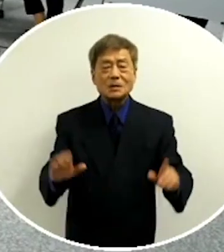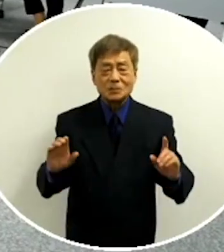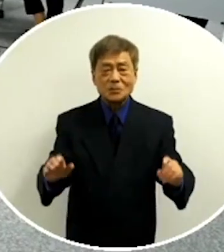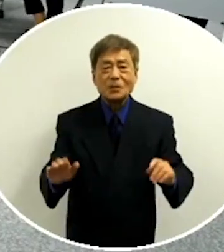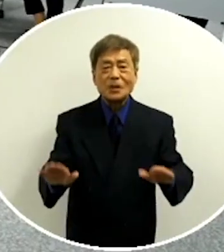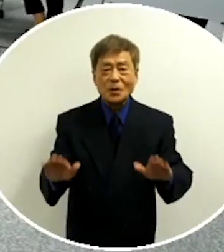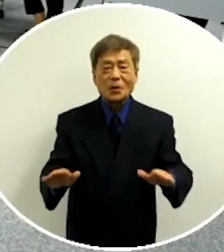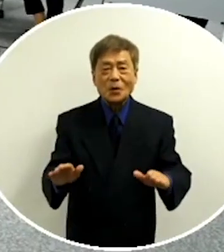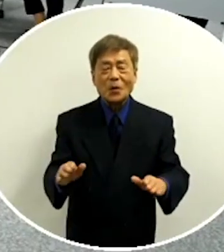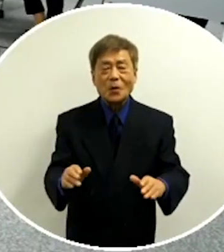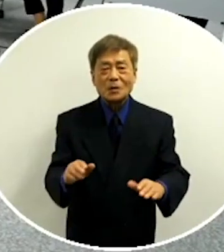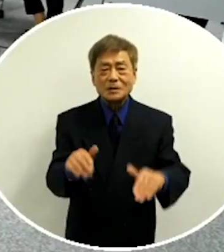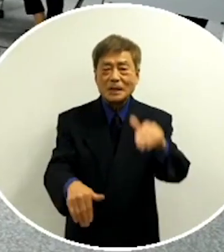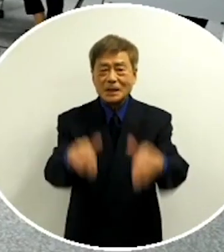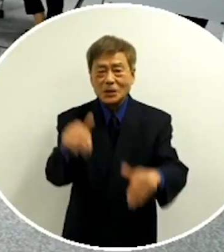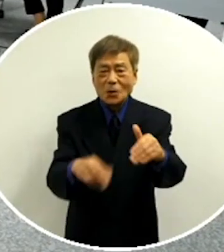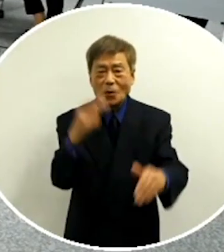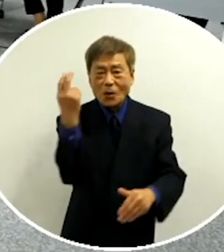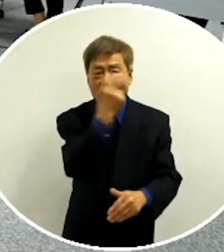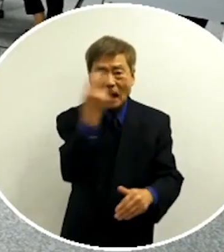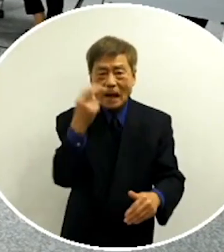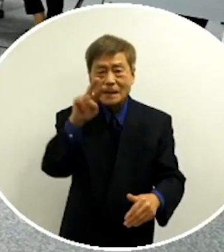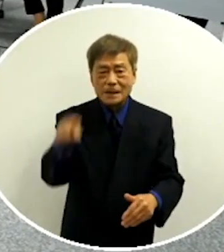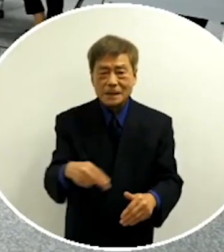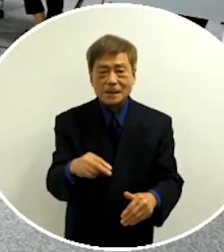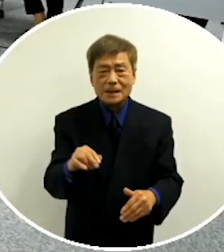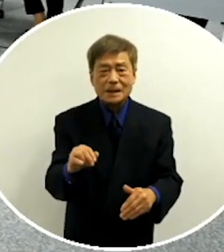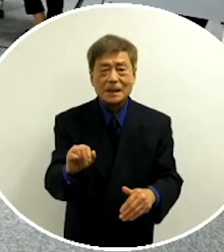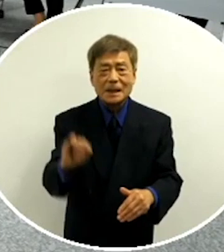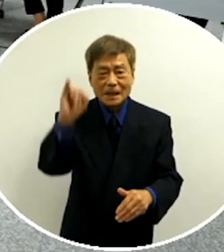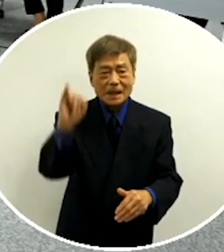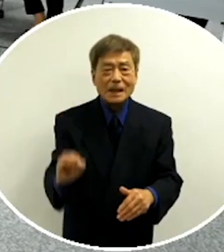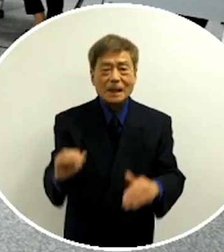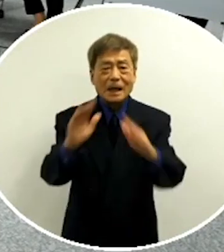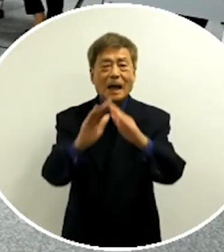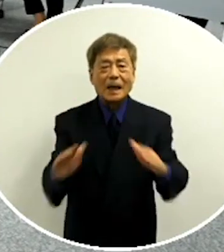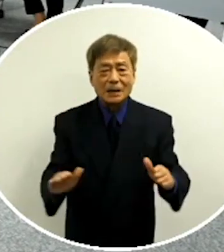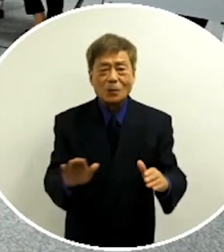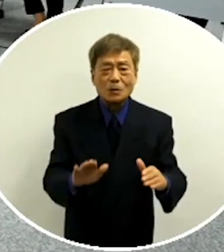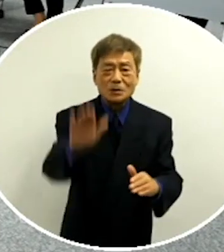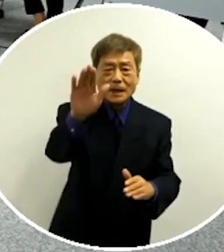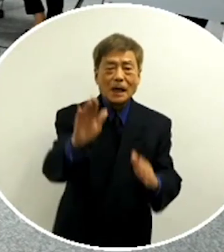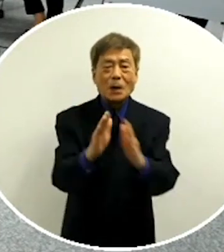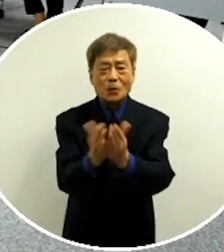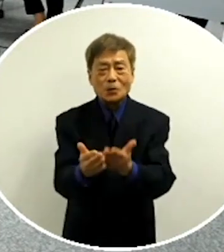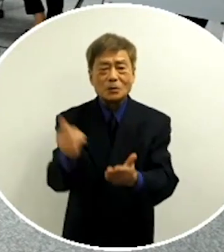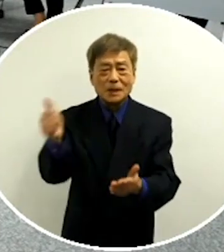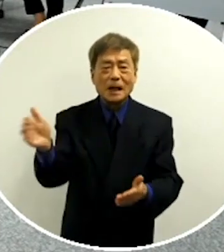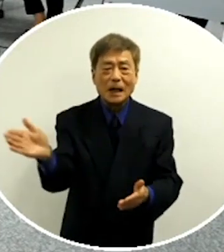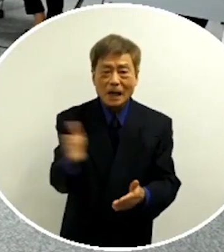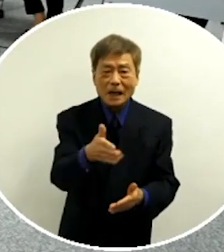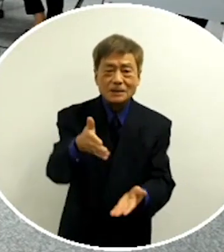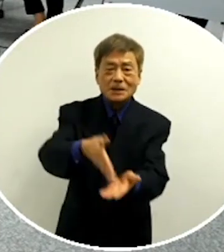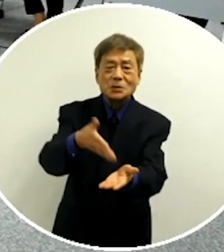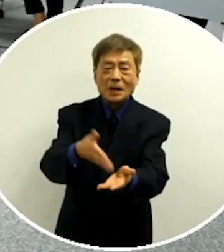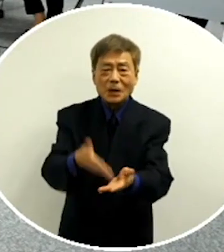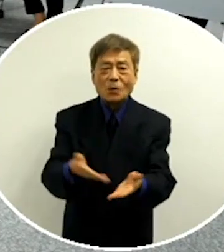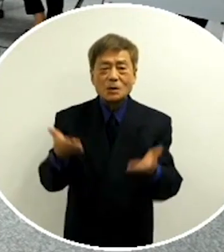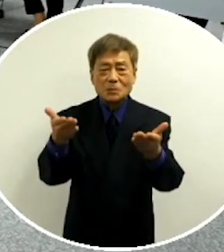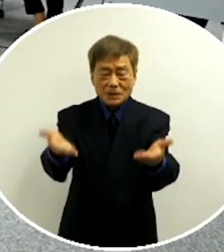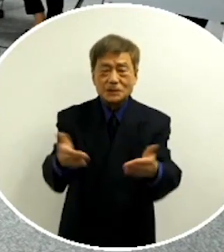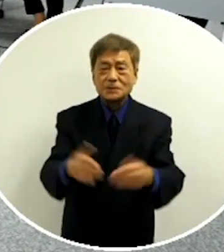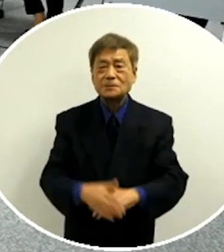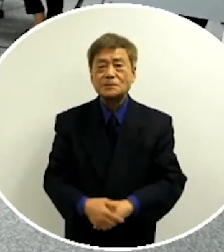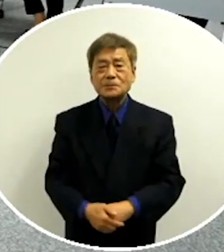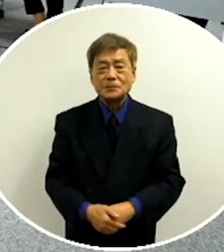選挙管理委員会の坂本祐之輔委員からお会いさせていただきますサーモと inよろしくお願いしますん